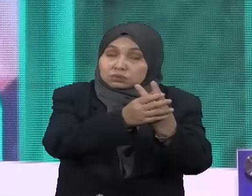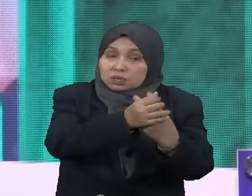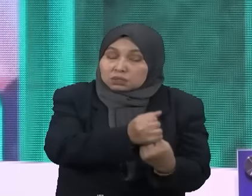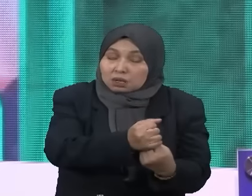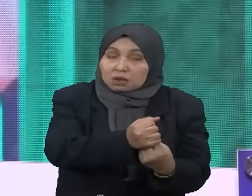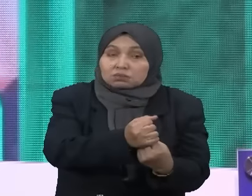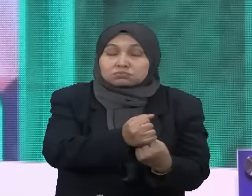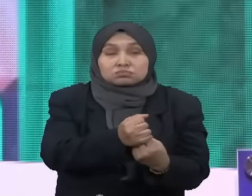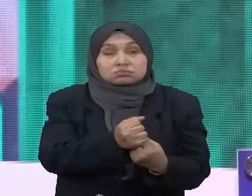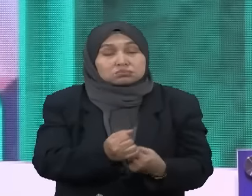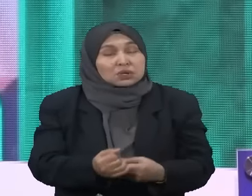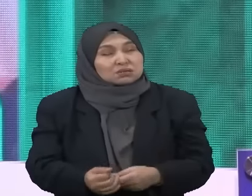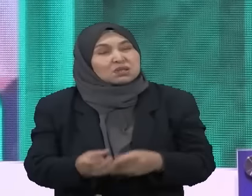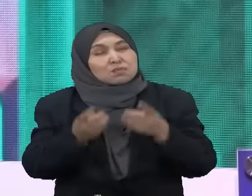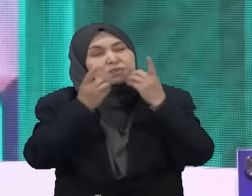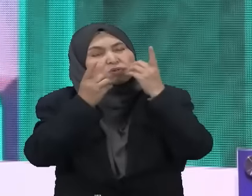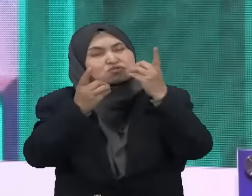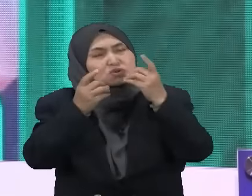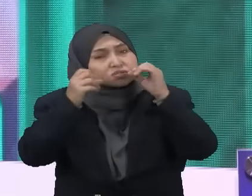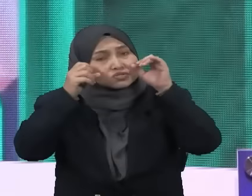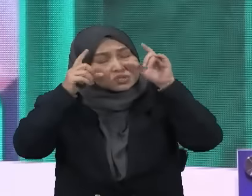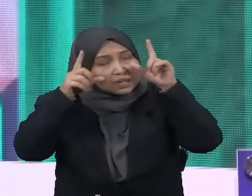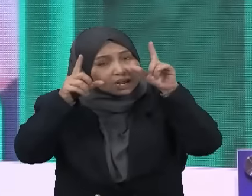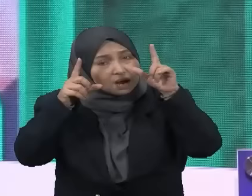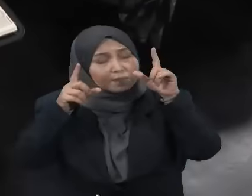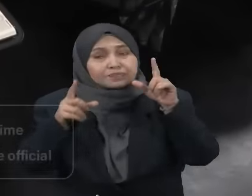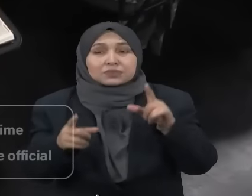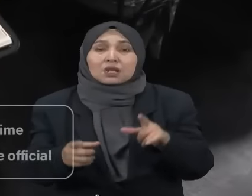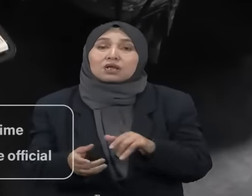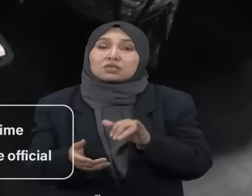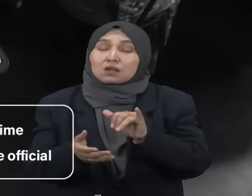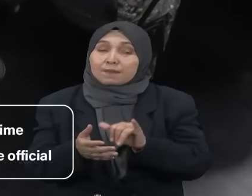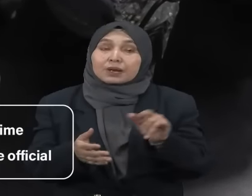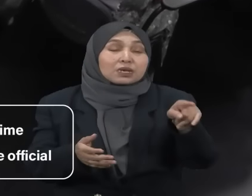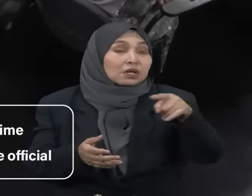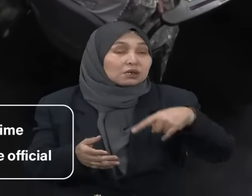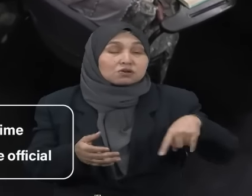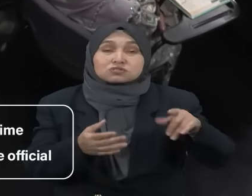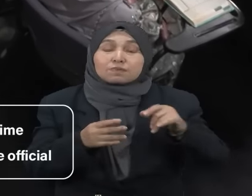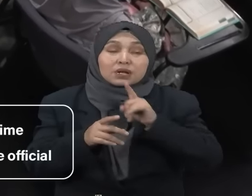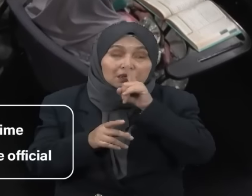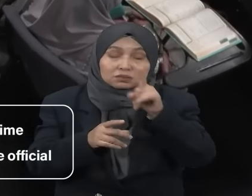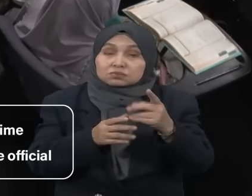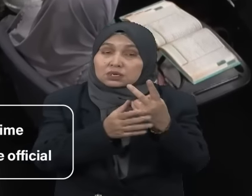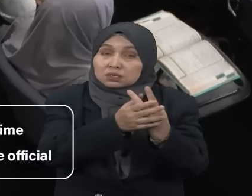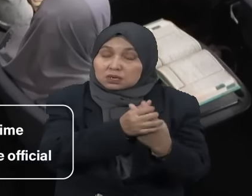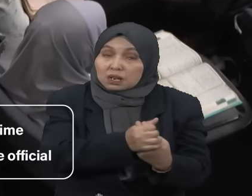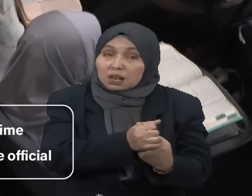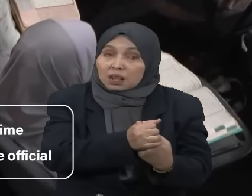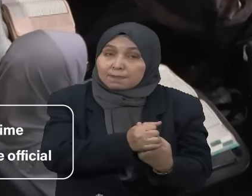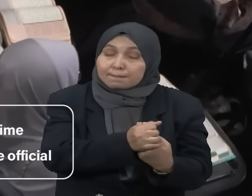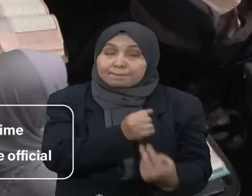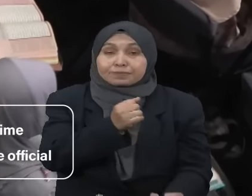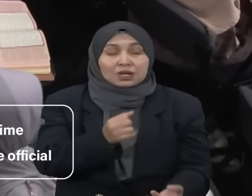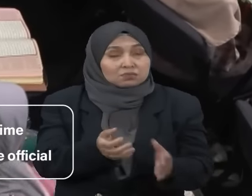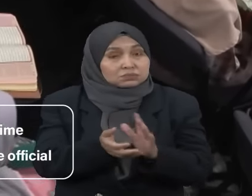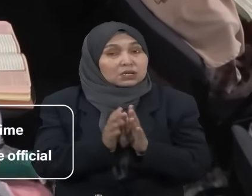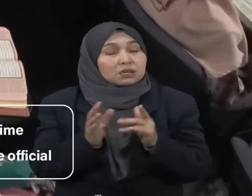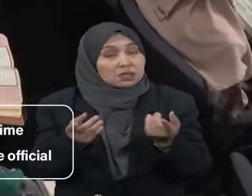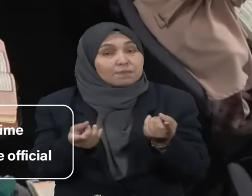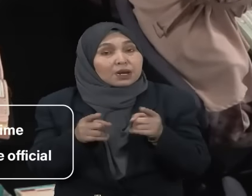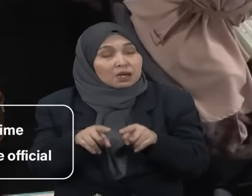maksiat tersebut. Dalam keadaan mereka sedar bahawa mereka sebenarnya sedang tenggelam. Dan ini, wal'iyadzubillah tuan-tuan,